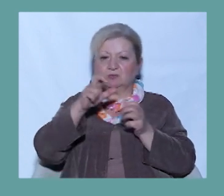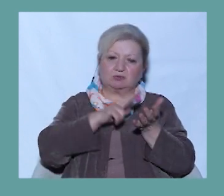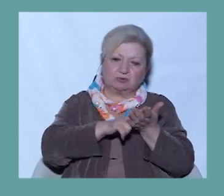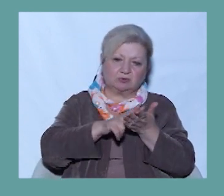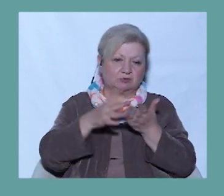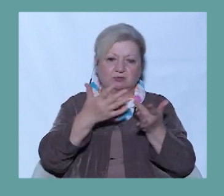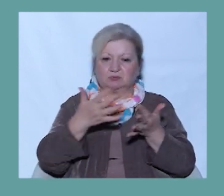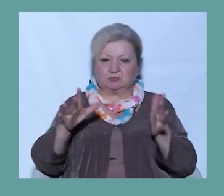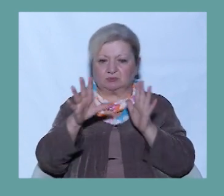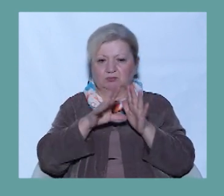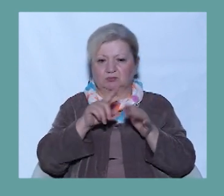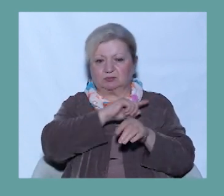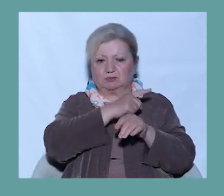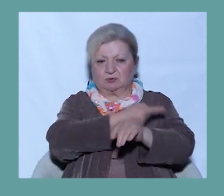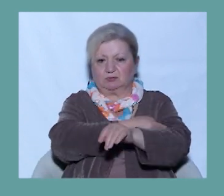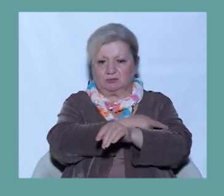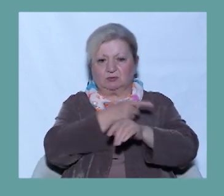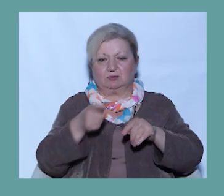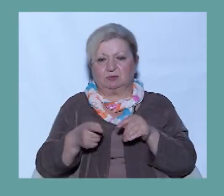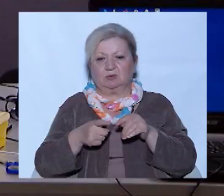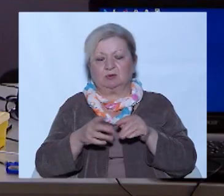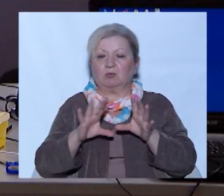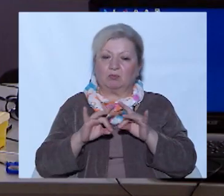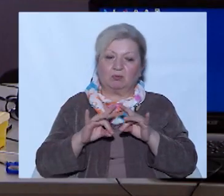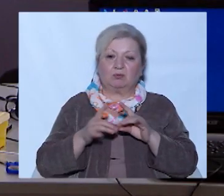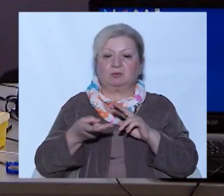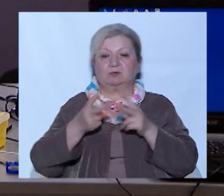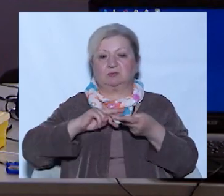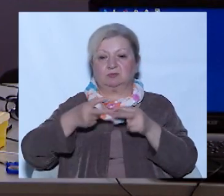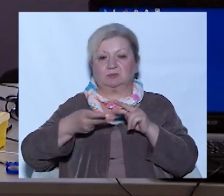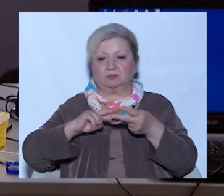და 380, ადვილი მარტივი რიცხვი ავიღე, ოღონდ